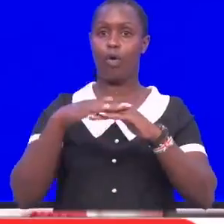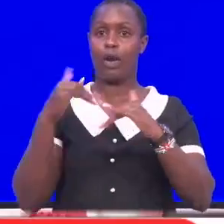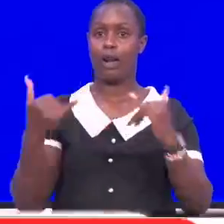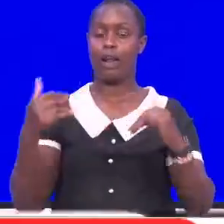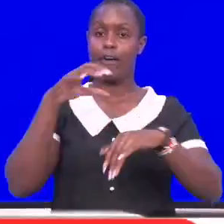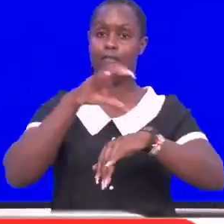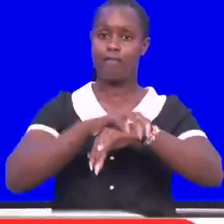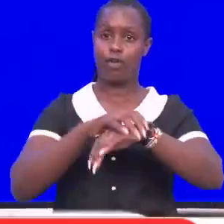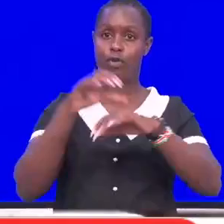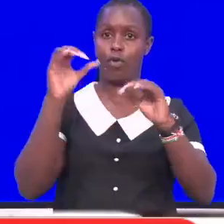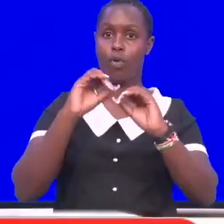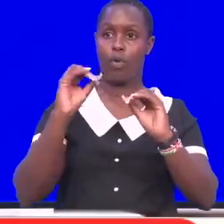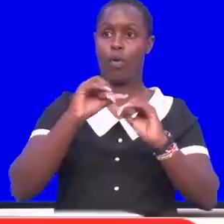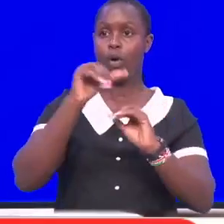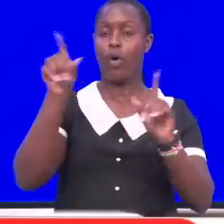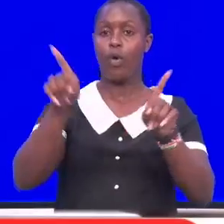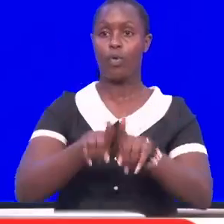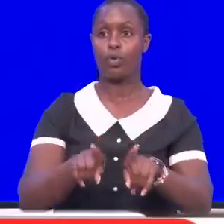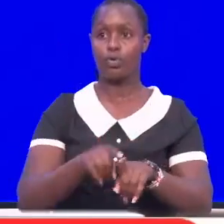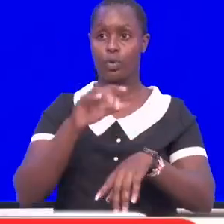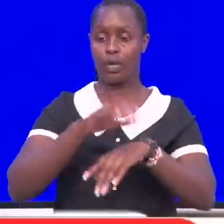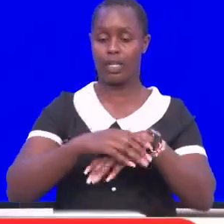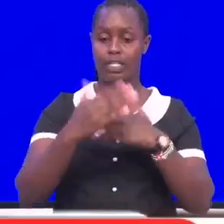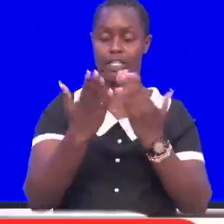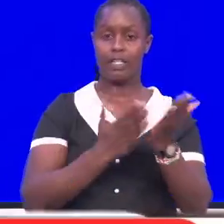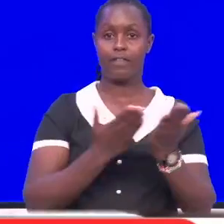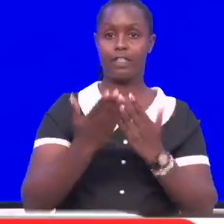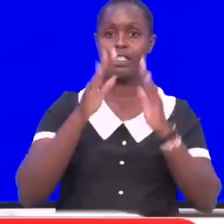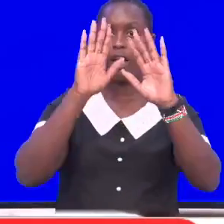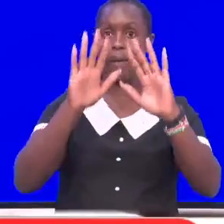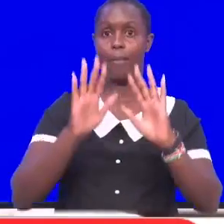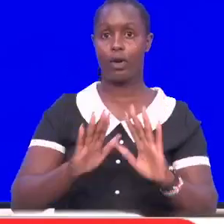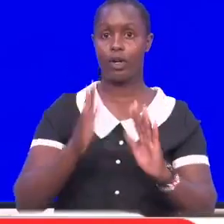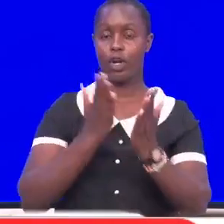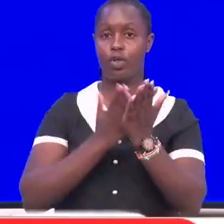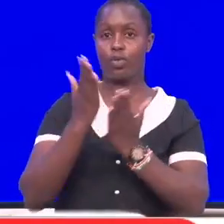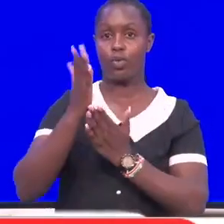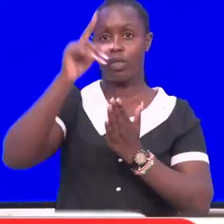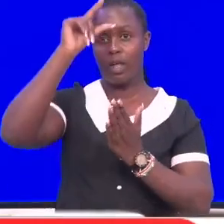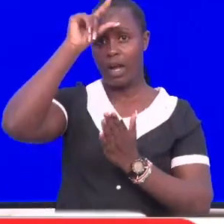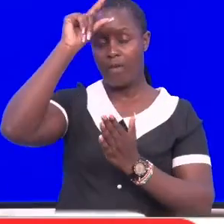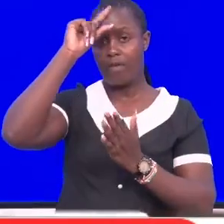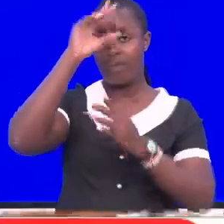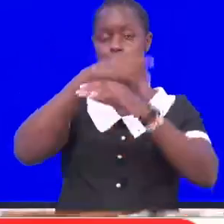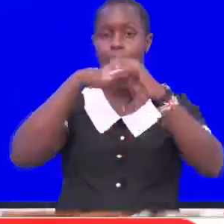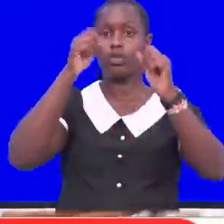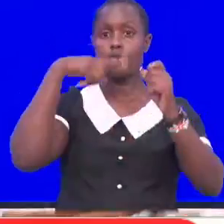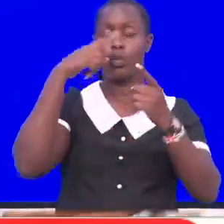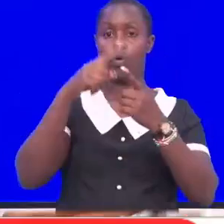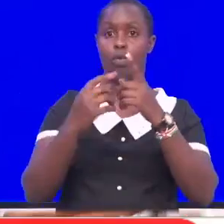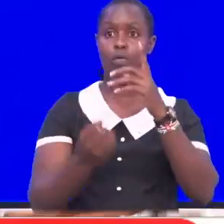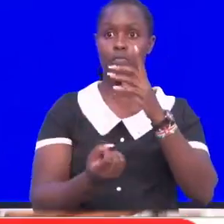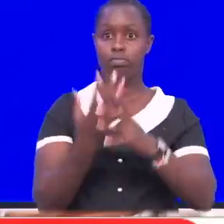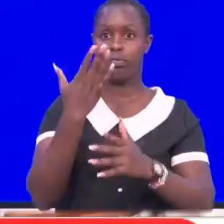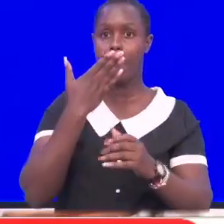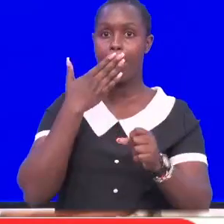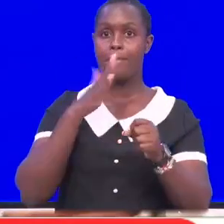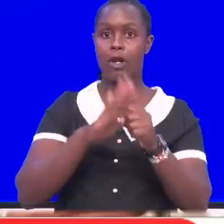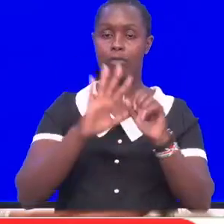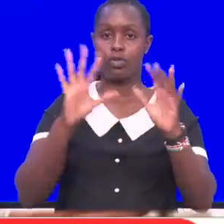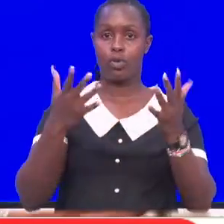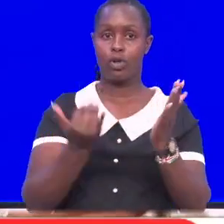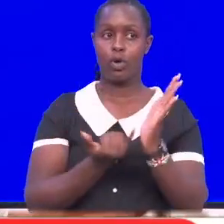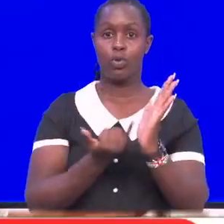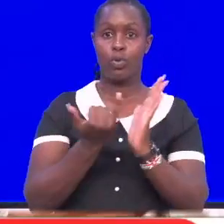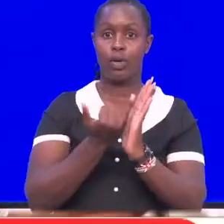na kupokea huduma muhimu za serikali. Rais William Ruto kwenye uzinduzi wa simu hizi za rununu ameahidi kuongeza